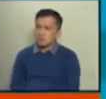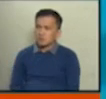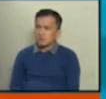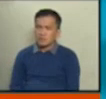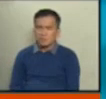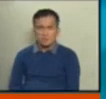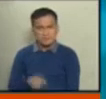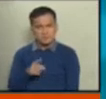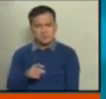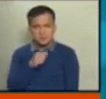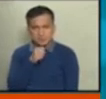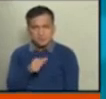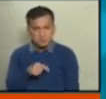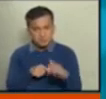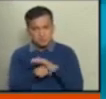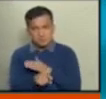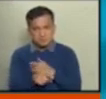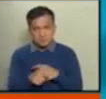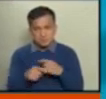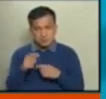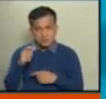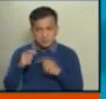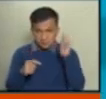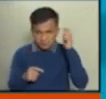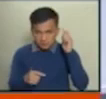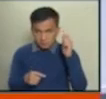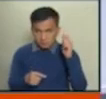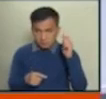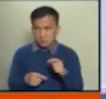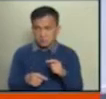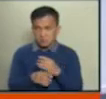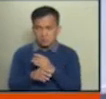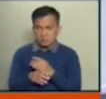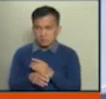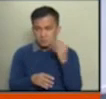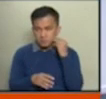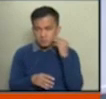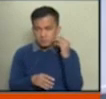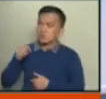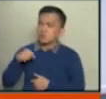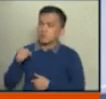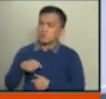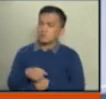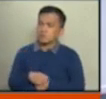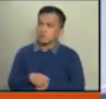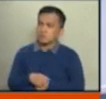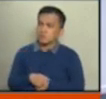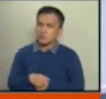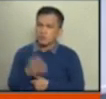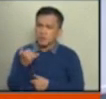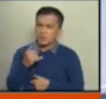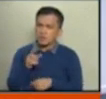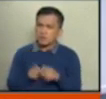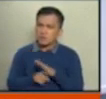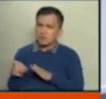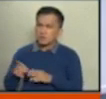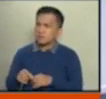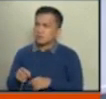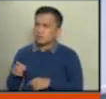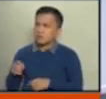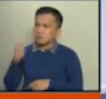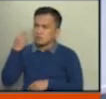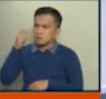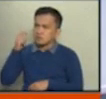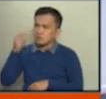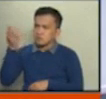akin. Eh, di ba tumakas ka sa tita mo? Kasi ang nag-alaga sa iyo, itong si Mercy Lucas. Opo. Ba't kumalis kay Mercy? Wala po yung tita